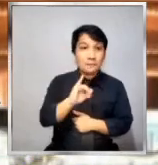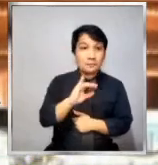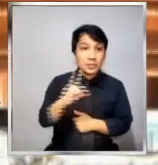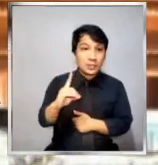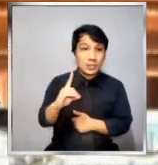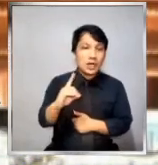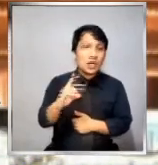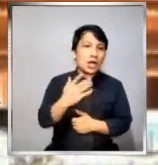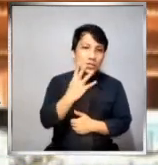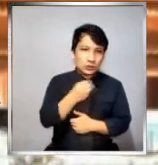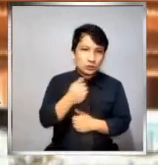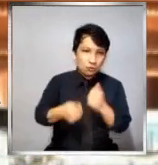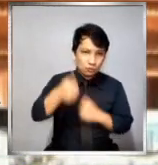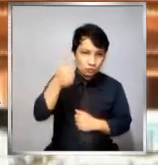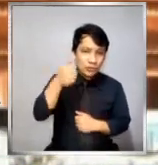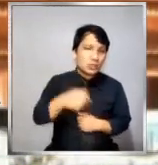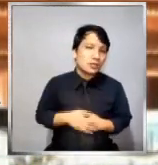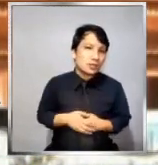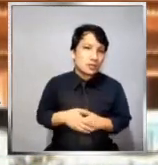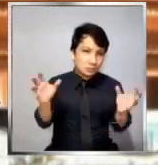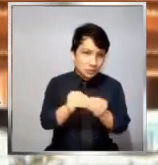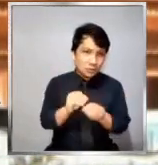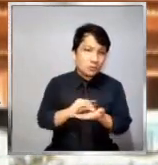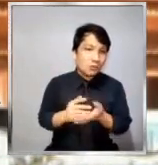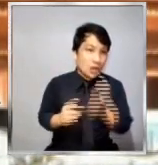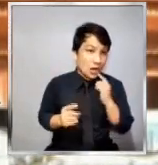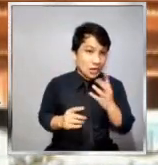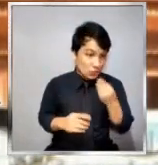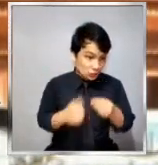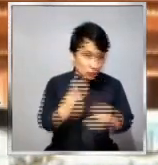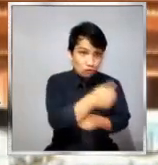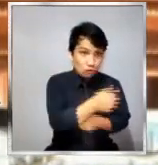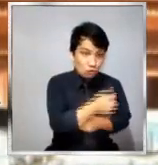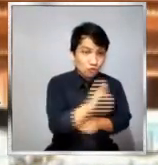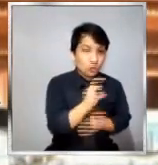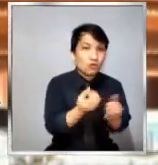to whom it was awarded to, and for how much.